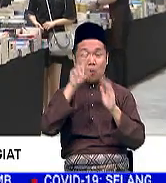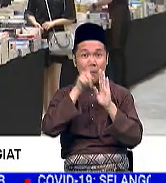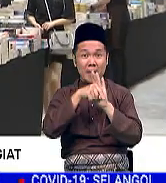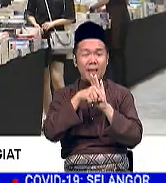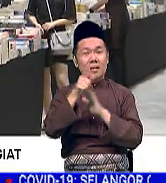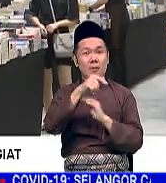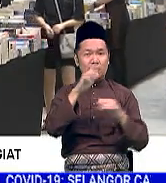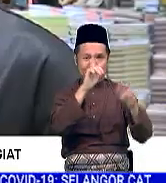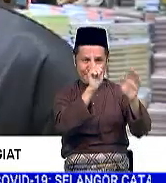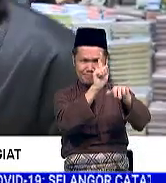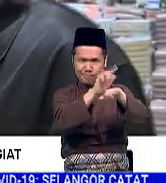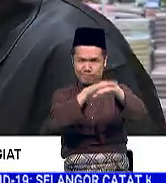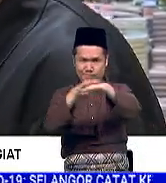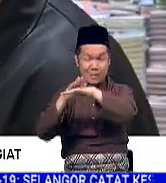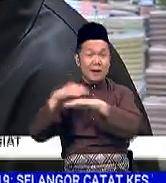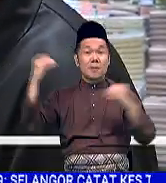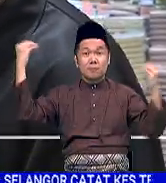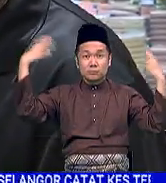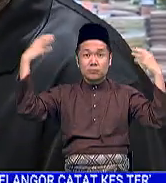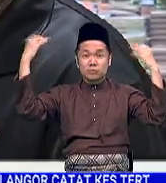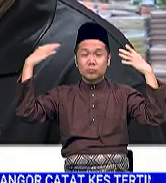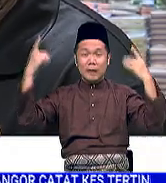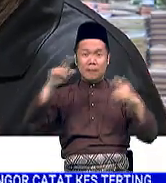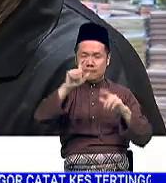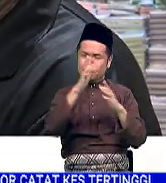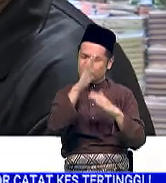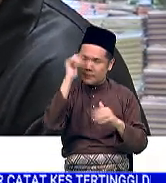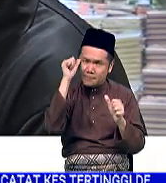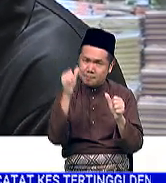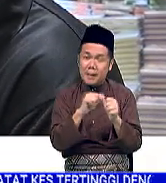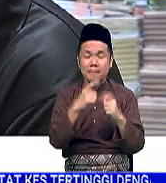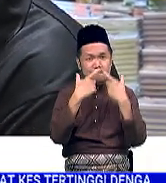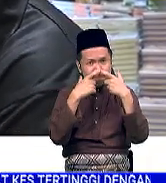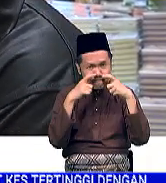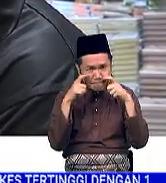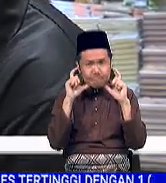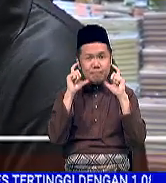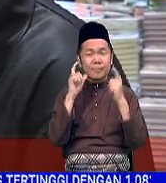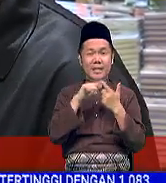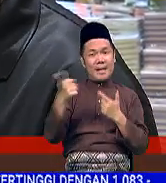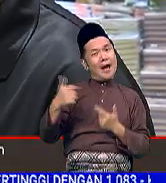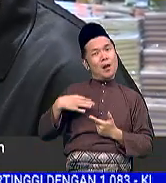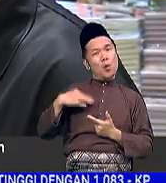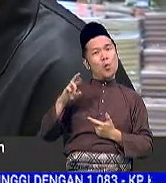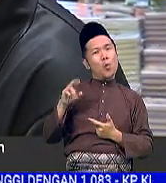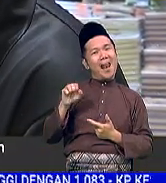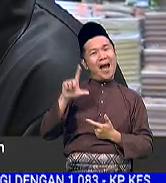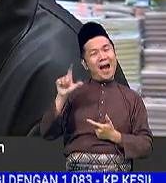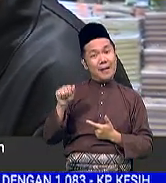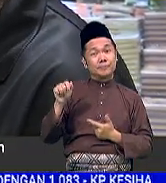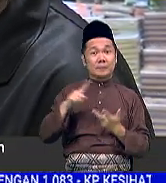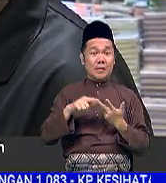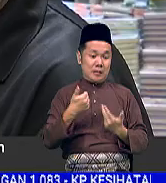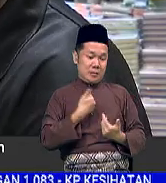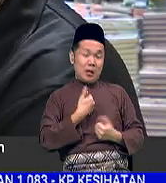sekali. We've got security moving around. I think the exhibitor has also provided RELA personnel. So apart from our